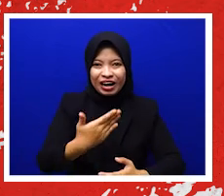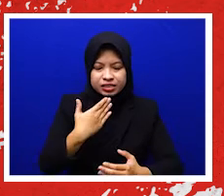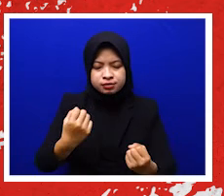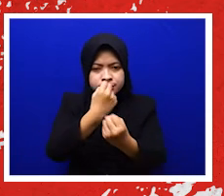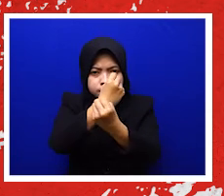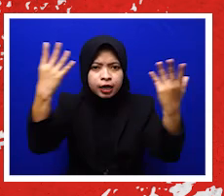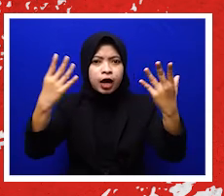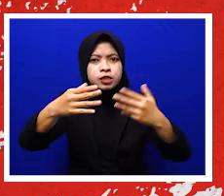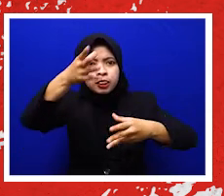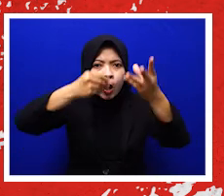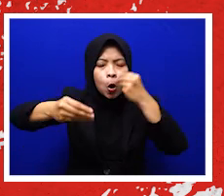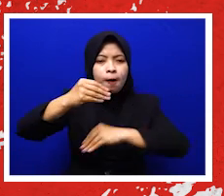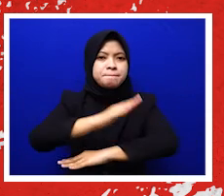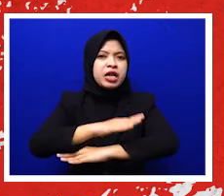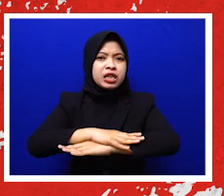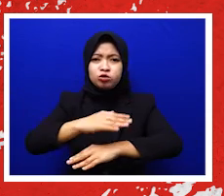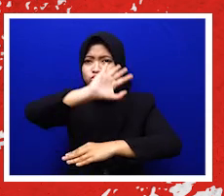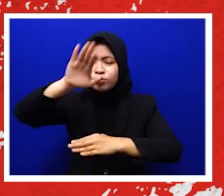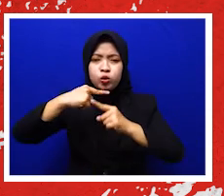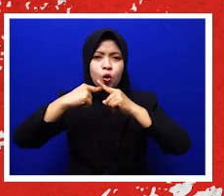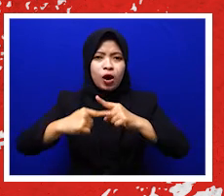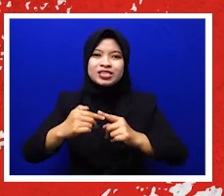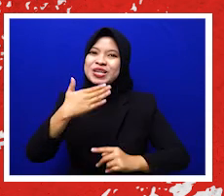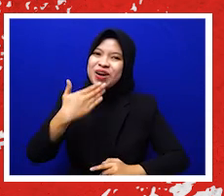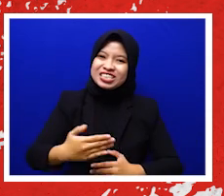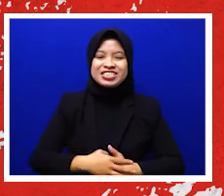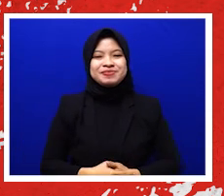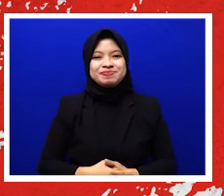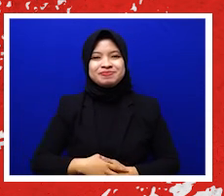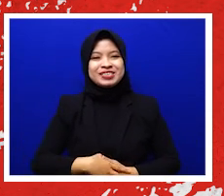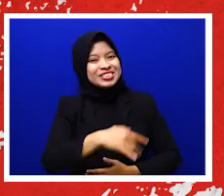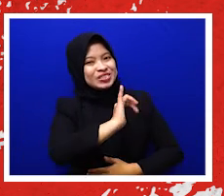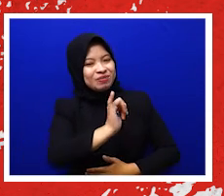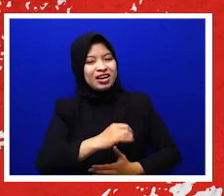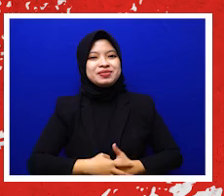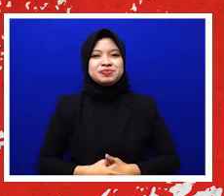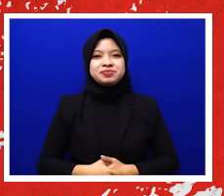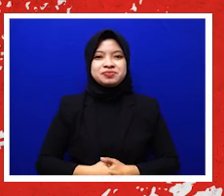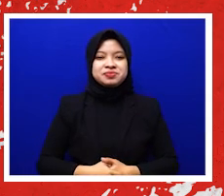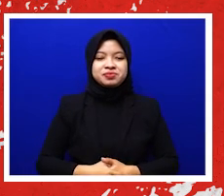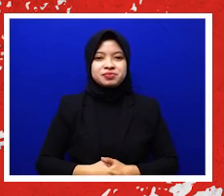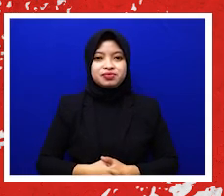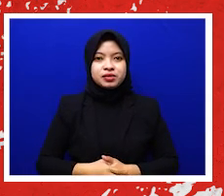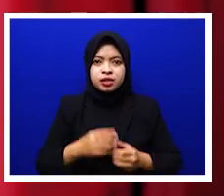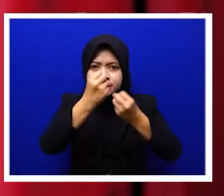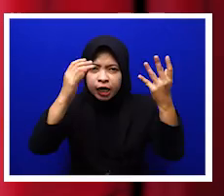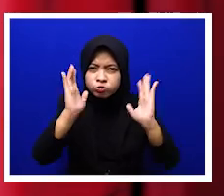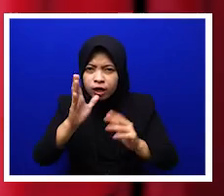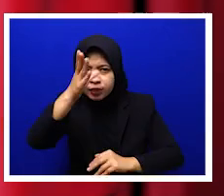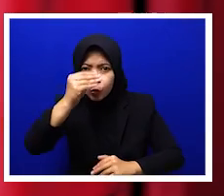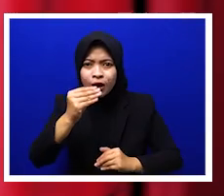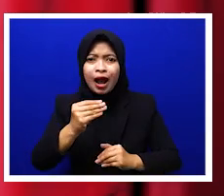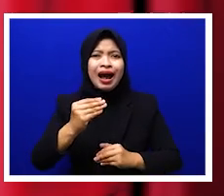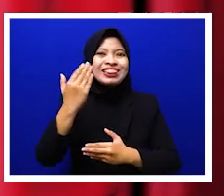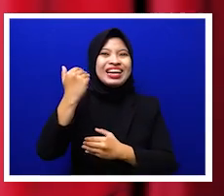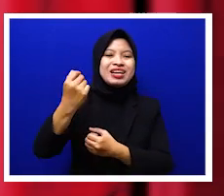jadi jelas nih kalau berita-berita tadi tuh ternyata hoax ya. Terima kasih Bung Zek. Sama-sama Pak Pon. Iya, nah teman-teman udah jelas ya, semua tuh tadi